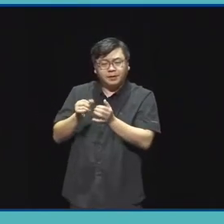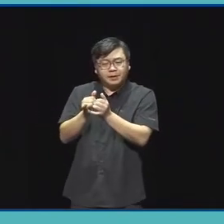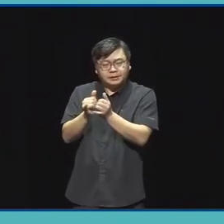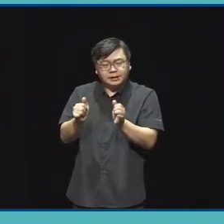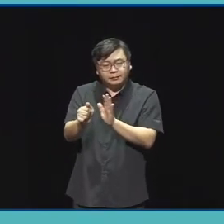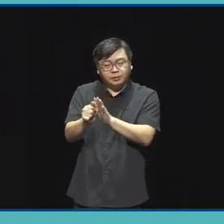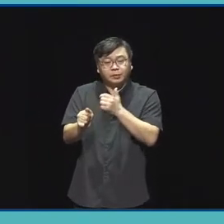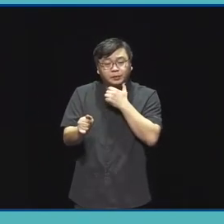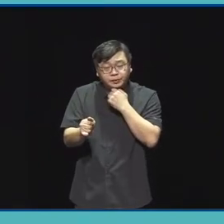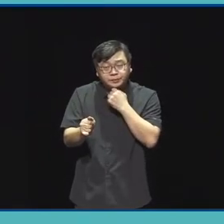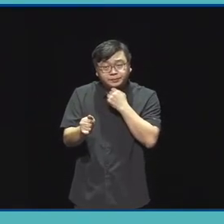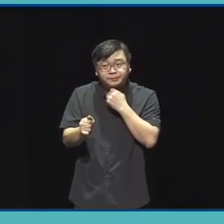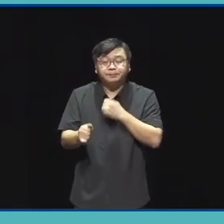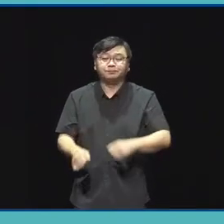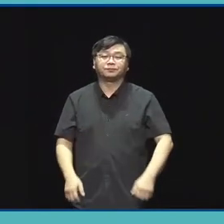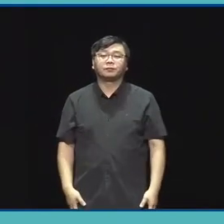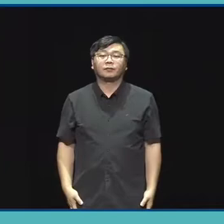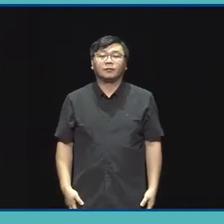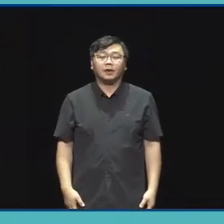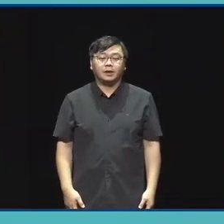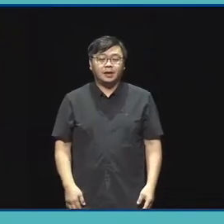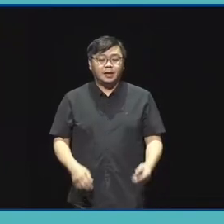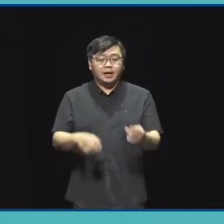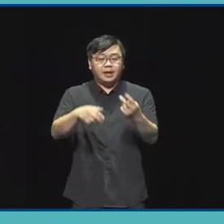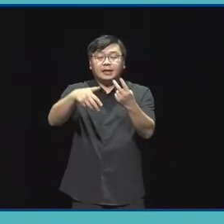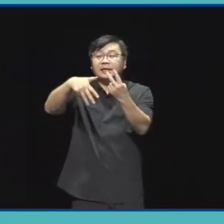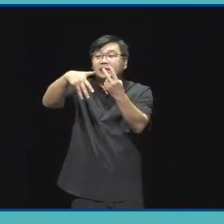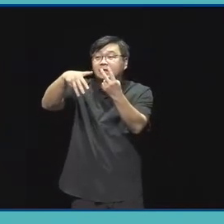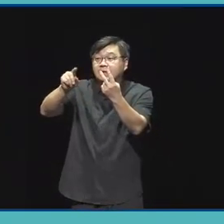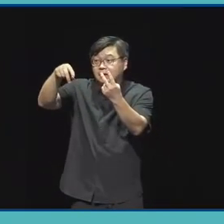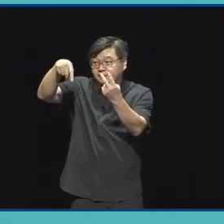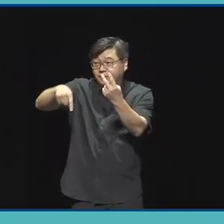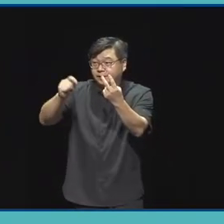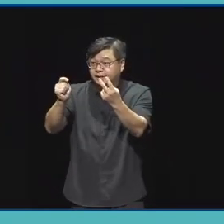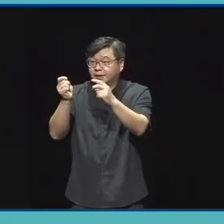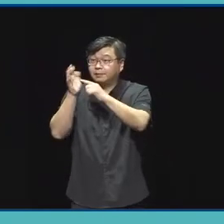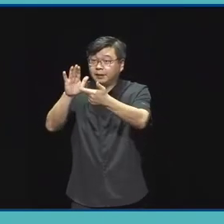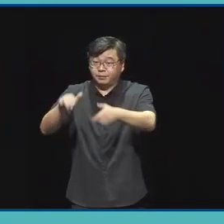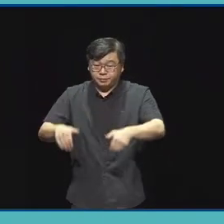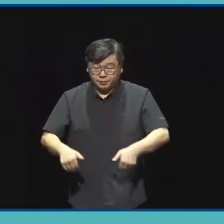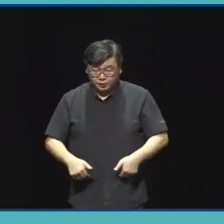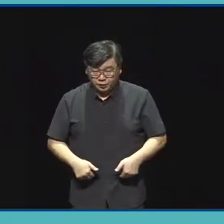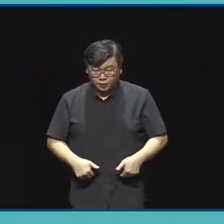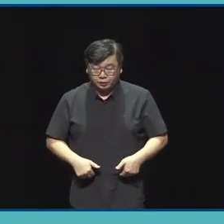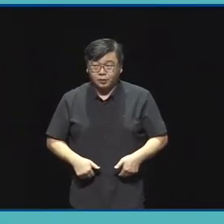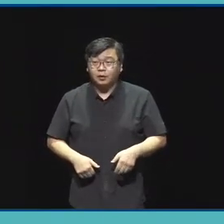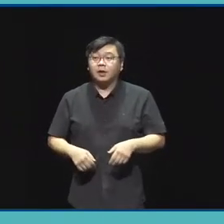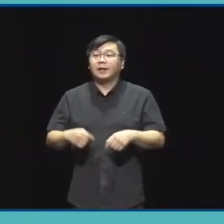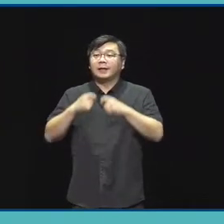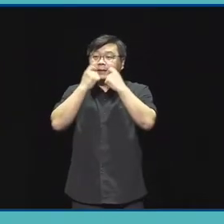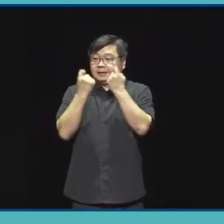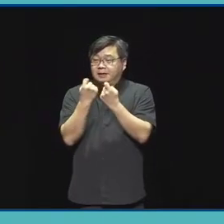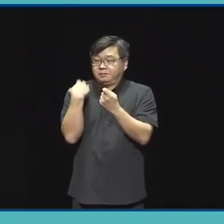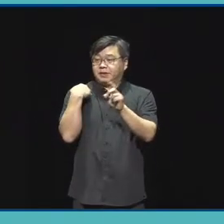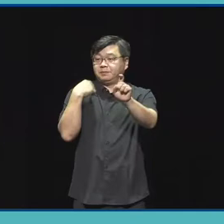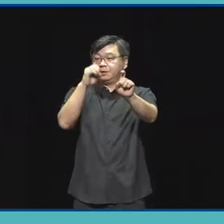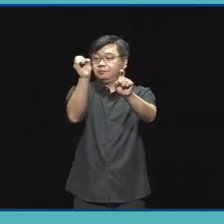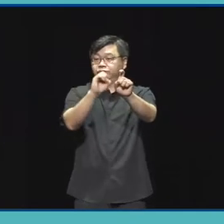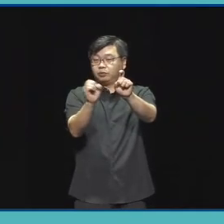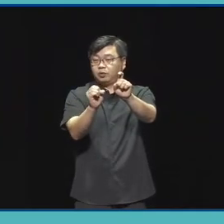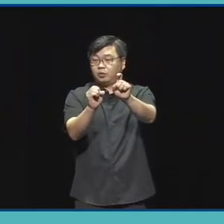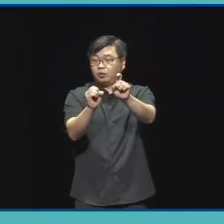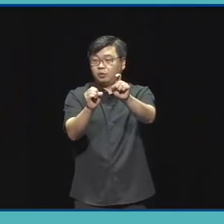마련해 봤고요 이사 역시 2차 PT 인터뷰가 있으며 총사업비 10% 자부담